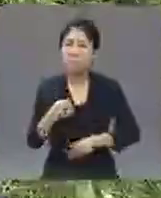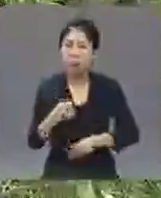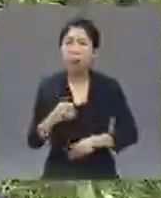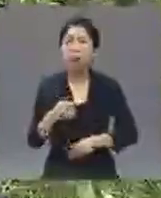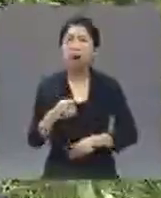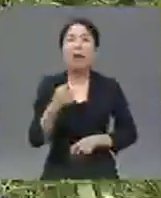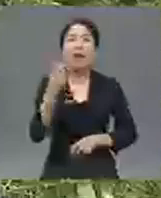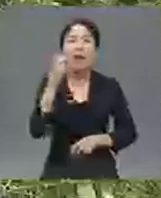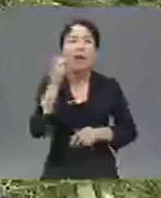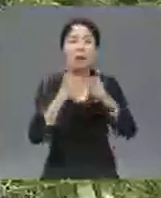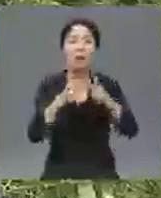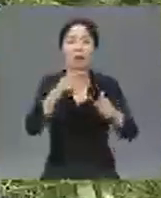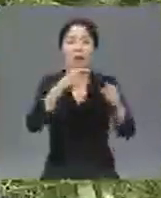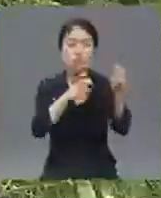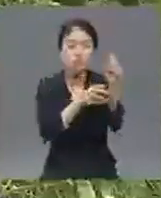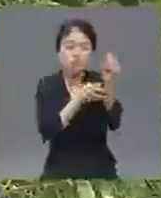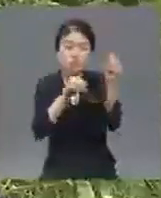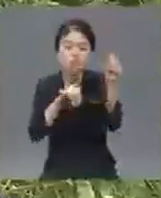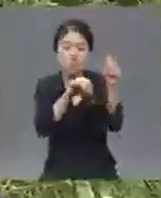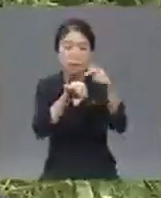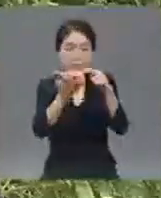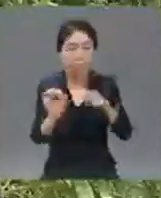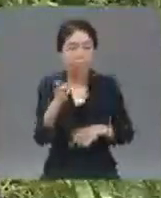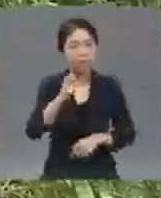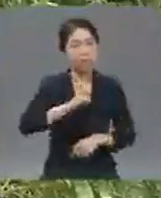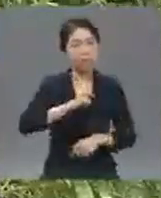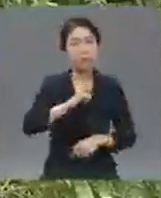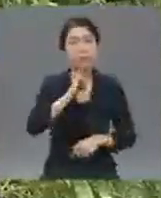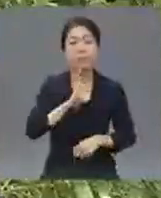있습니다이 나무가 고사되면